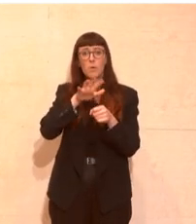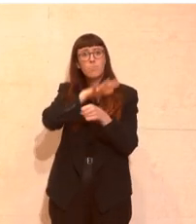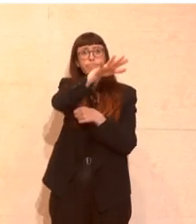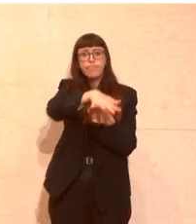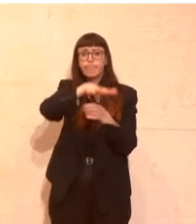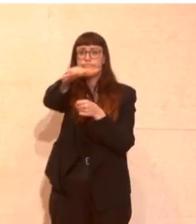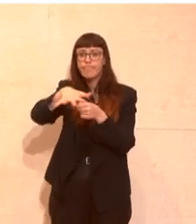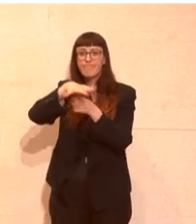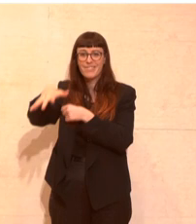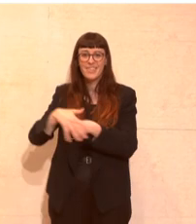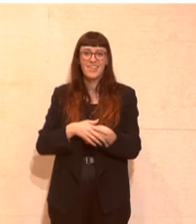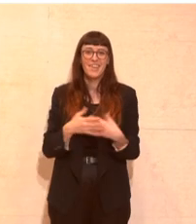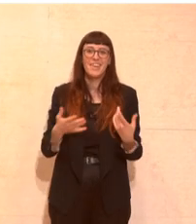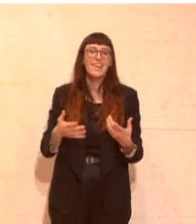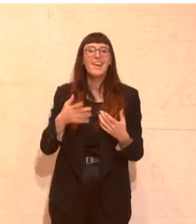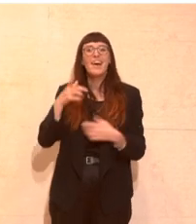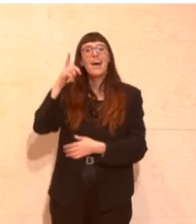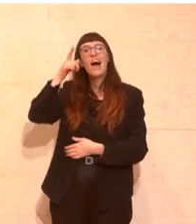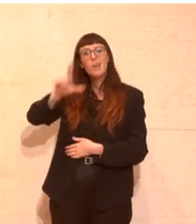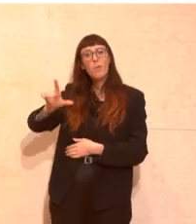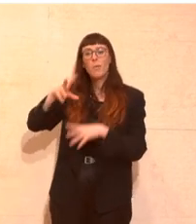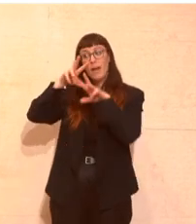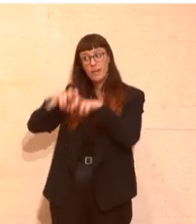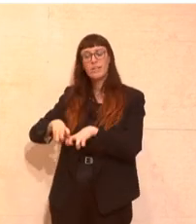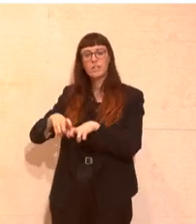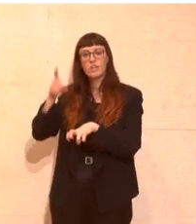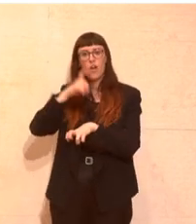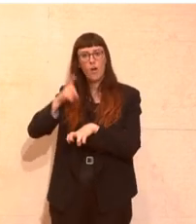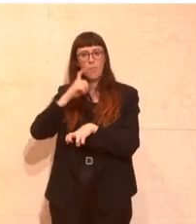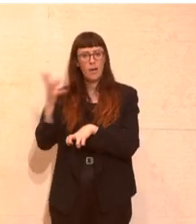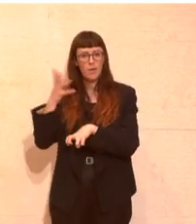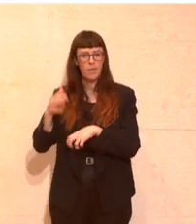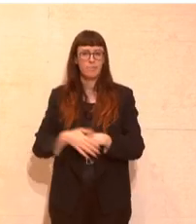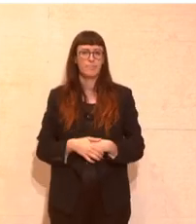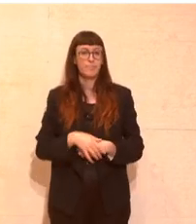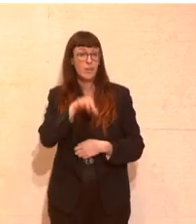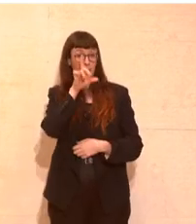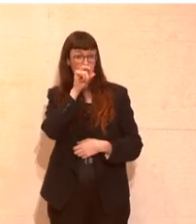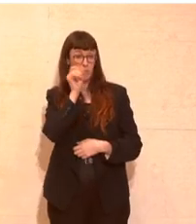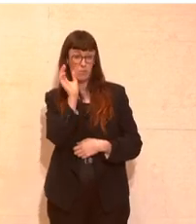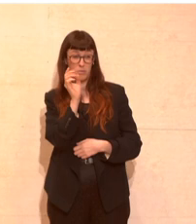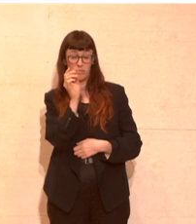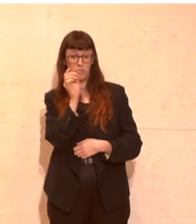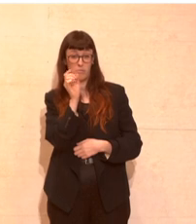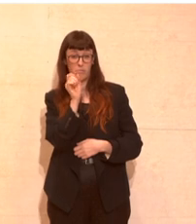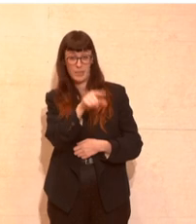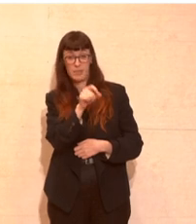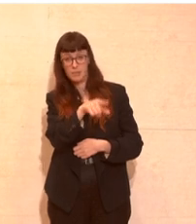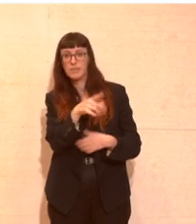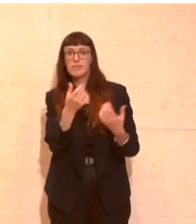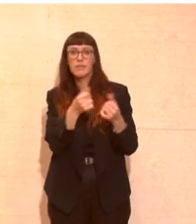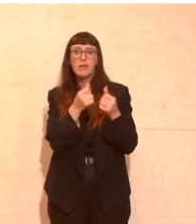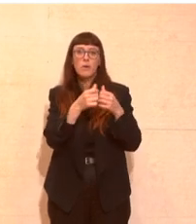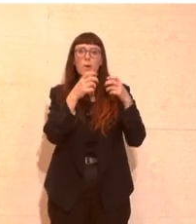faites, notamment à Lyon, où ils ont équipé les oiseaux migrateurs d'enregistreurs très petits de leur cerveau pendant